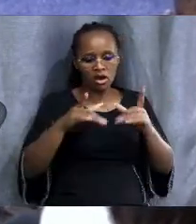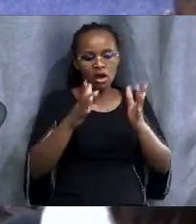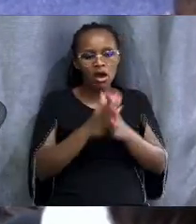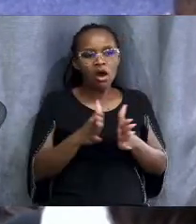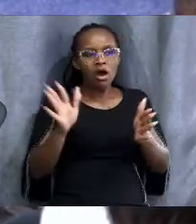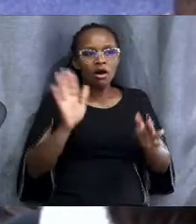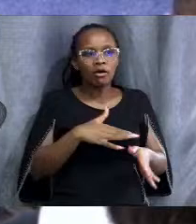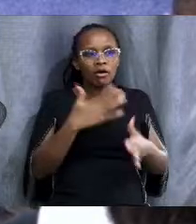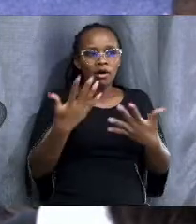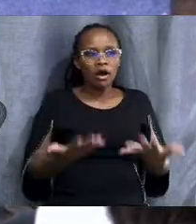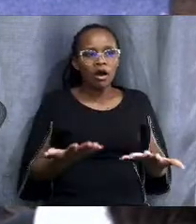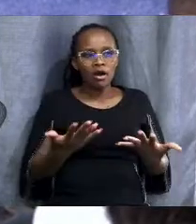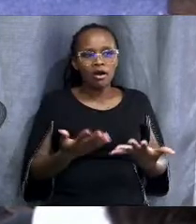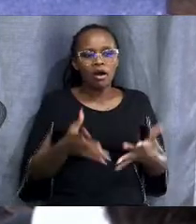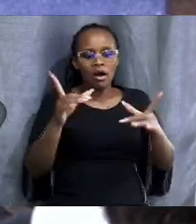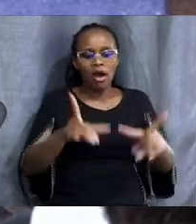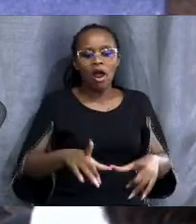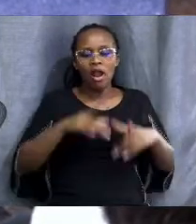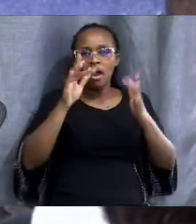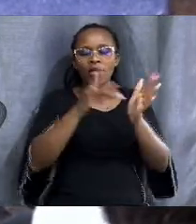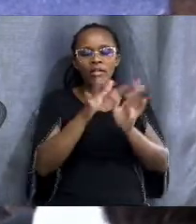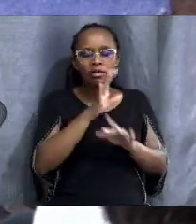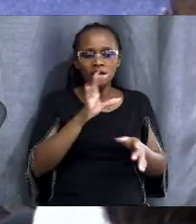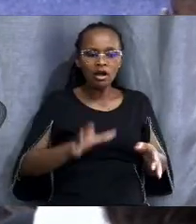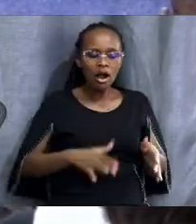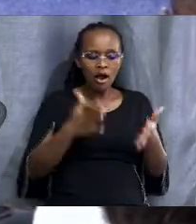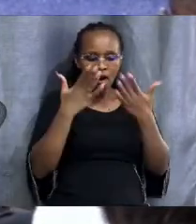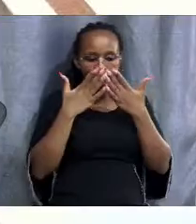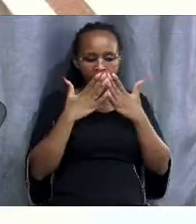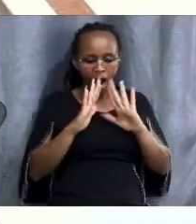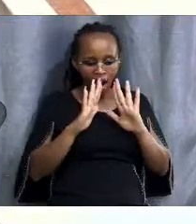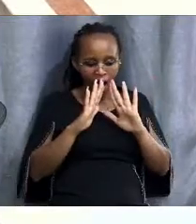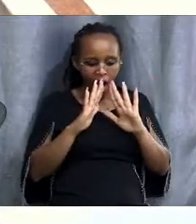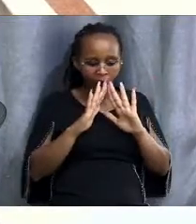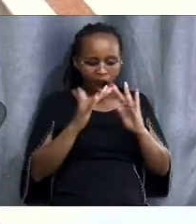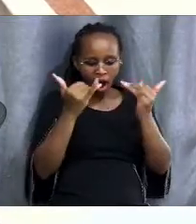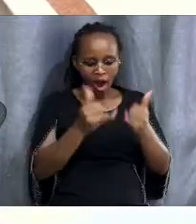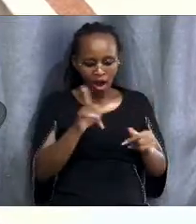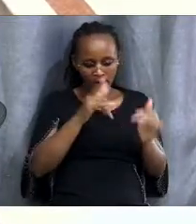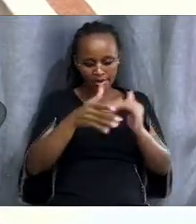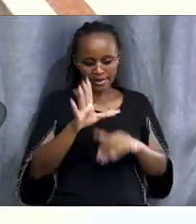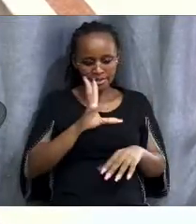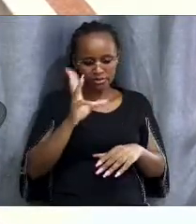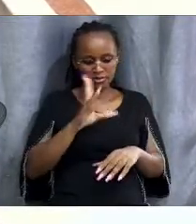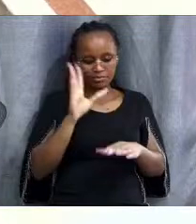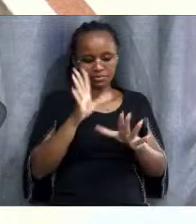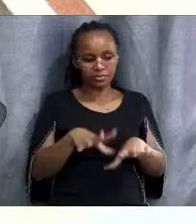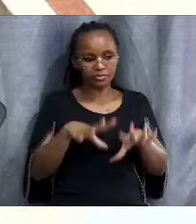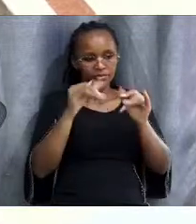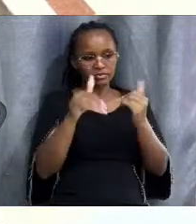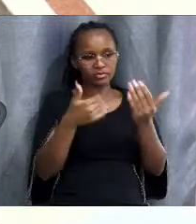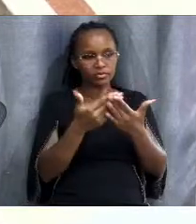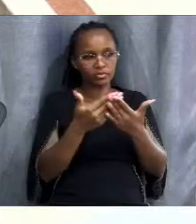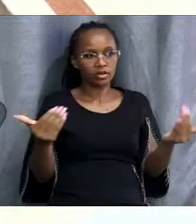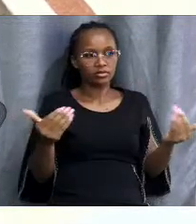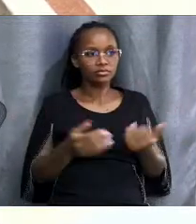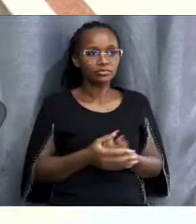nihoto inaga hao horo wa muoyo ni wa muadha ni Jesu Kristo. Naru muadha ni kuwa nani woyete shia naishi